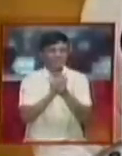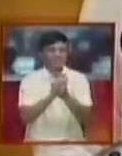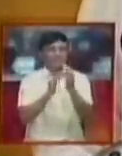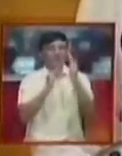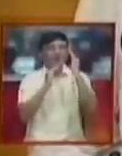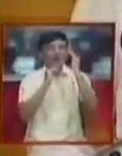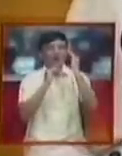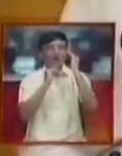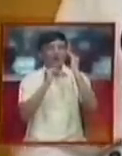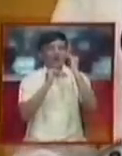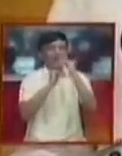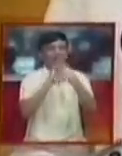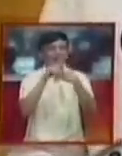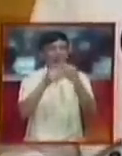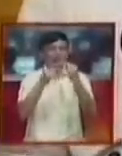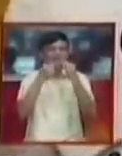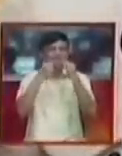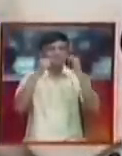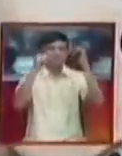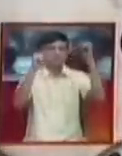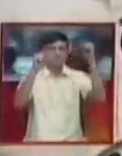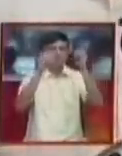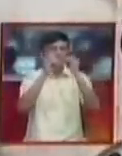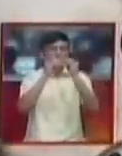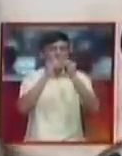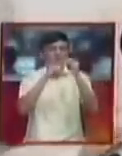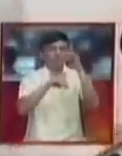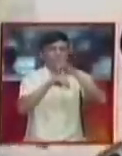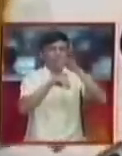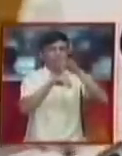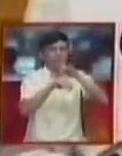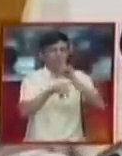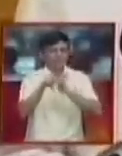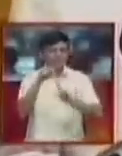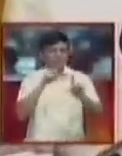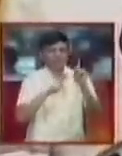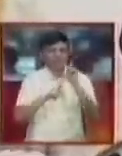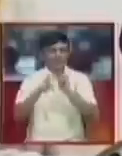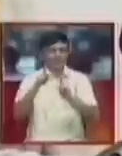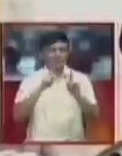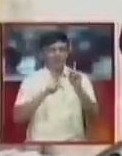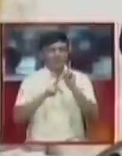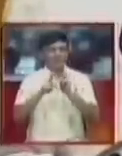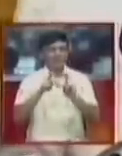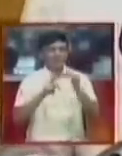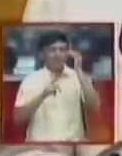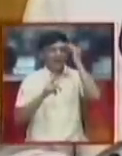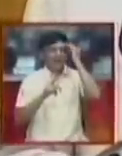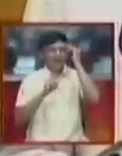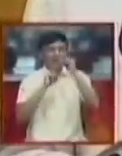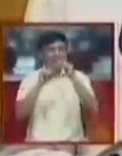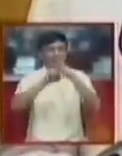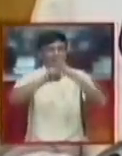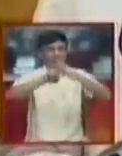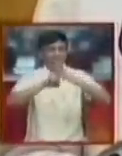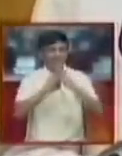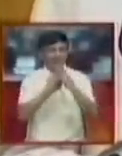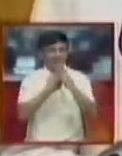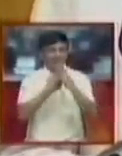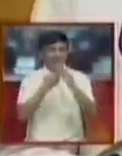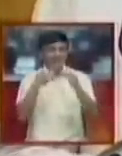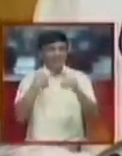Sinisiguro po natin maabot ang kaunlaran sa mas nakakarami. Alalahanin po natin, nang mag-umpisa tayo,